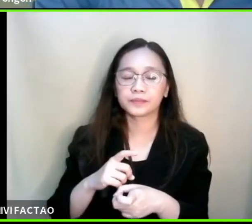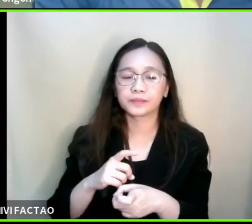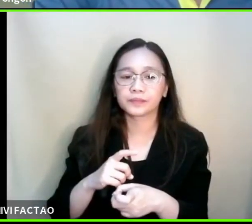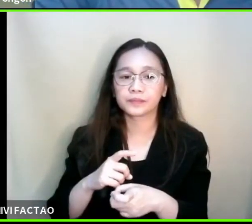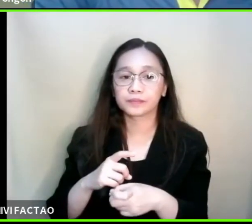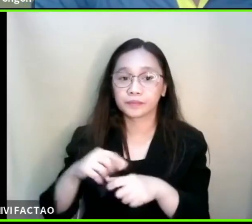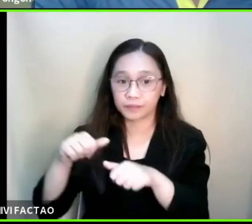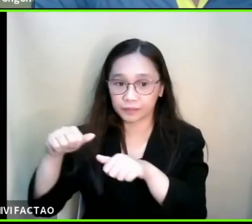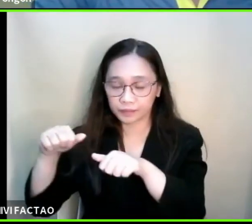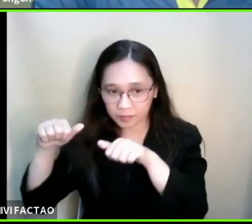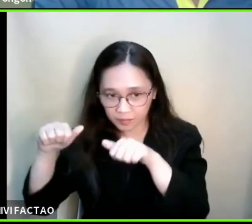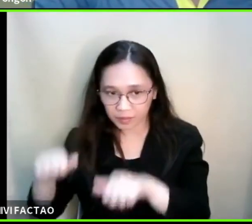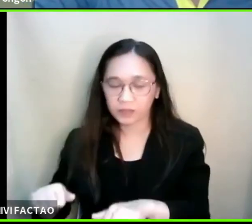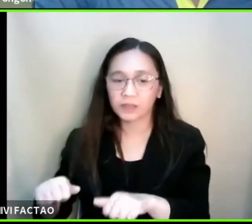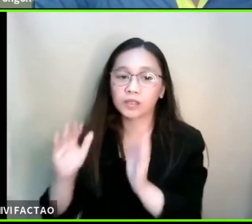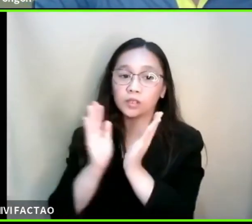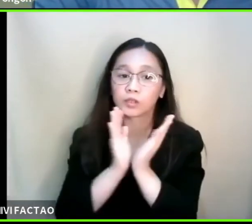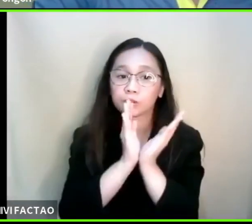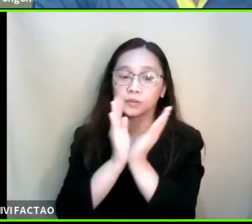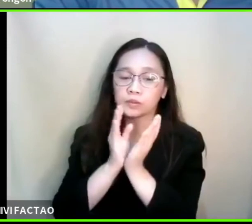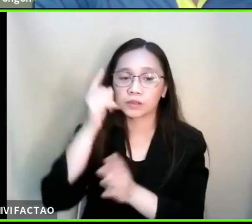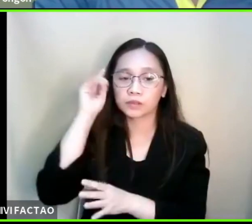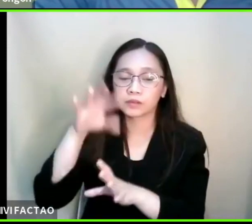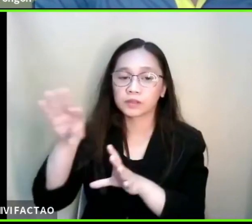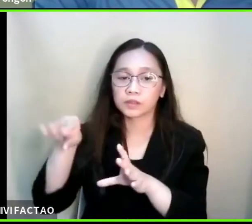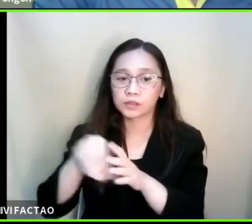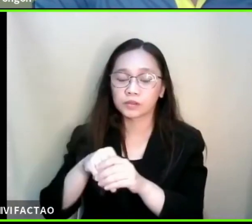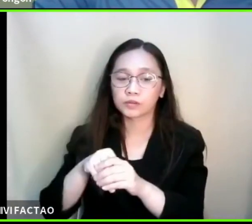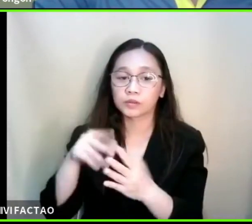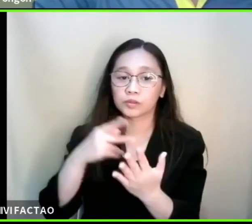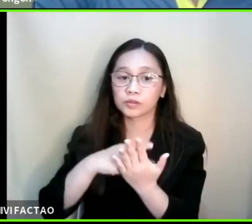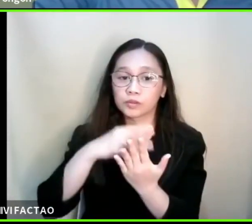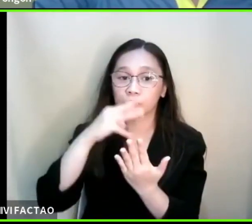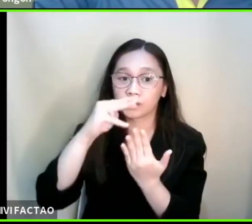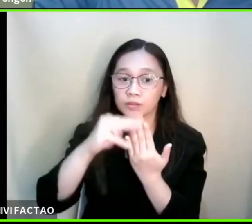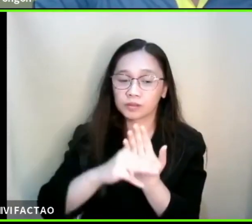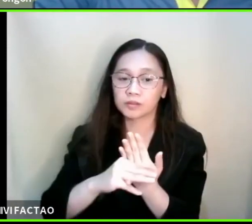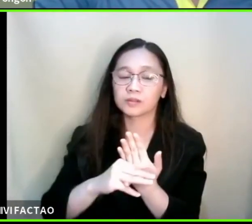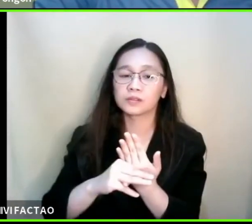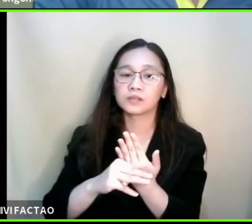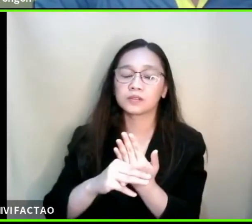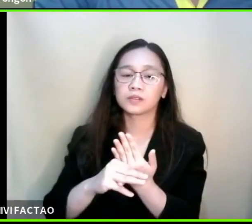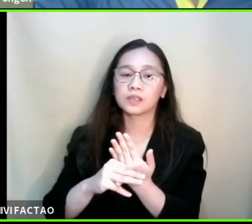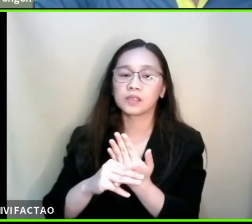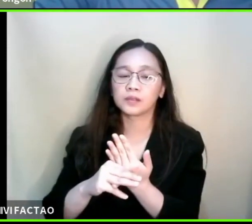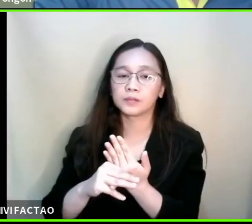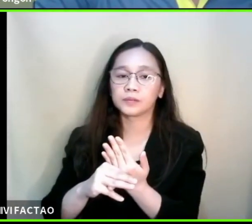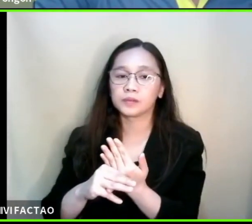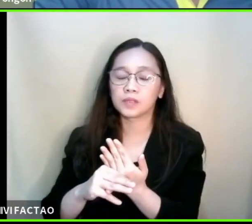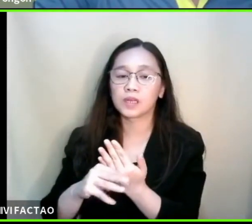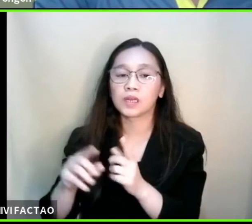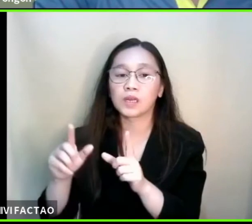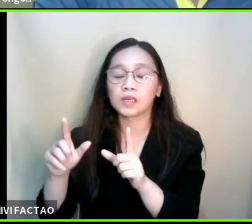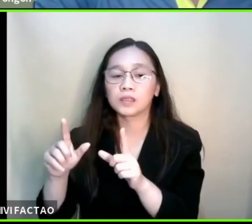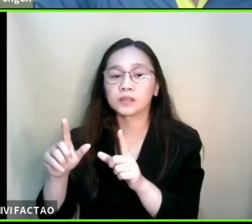Enable Communities for Inclusion program, no, and yung mga local partner organization natin, no, from